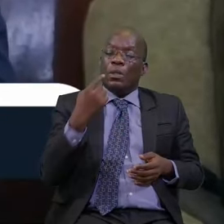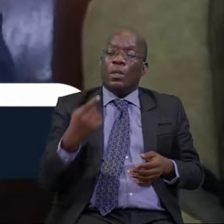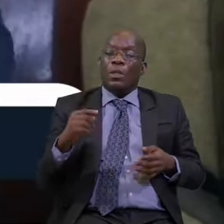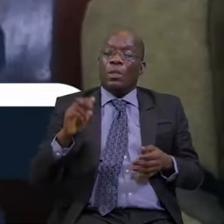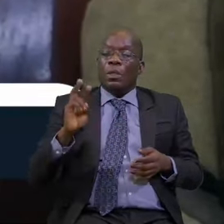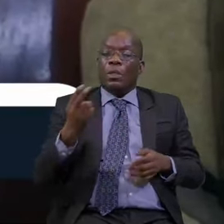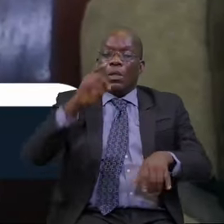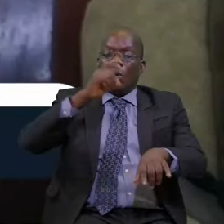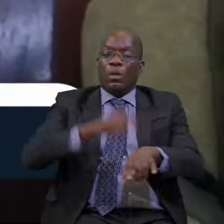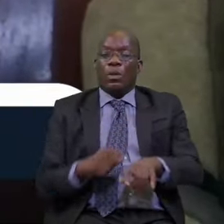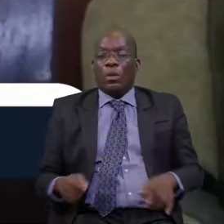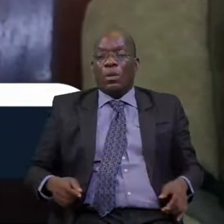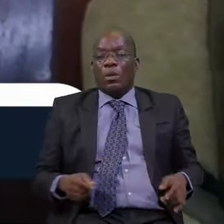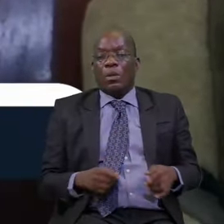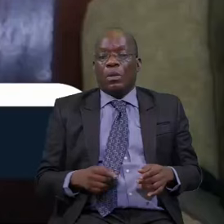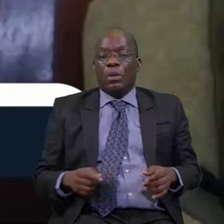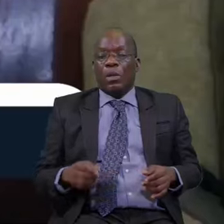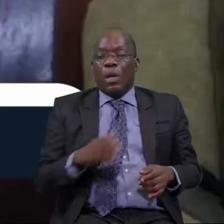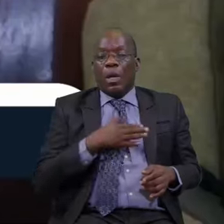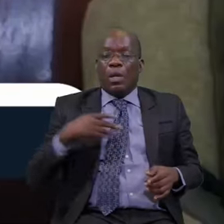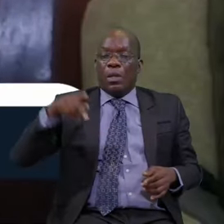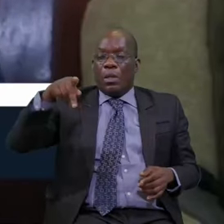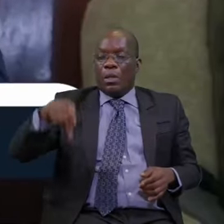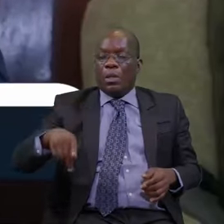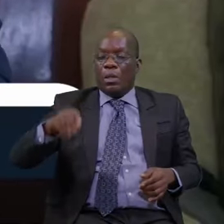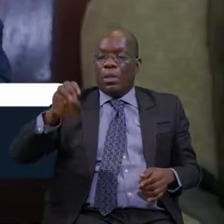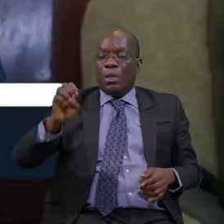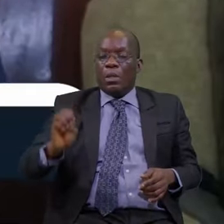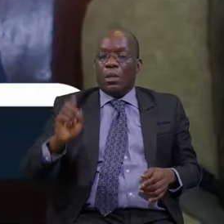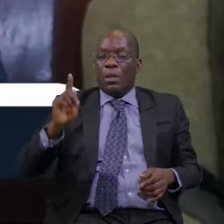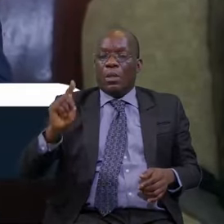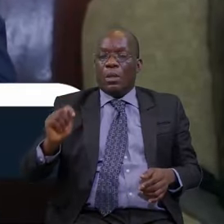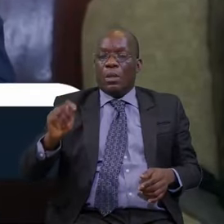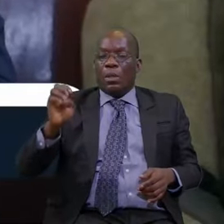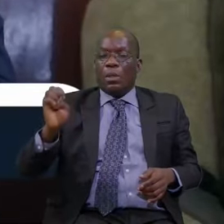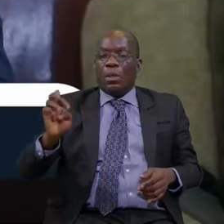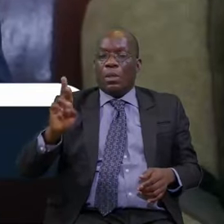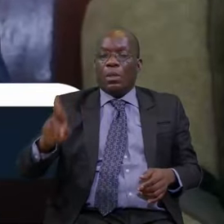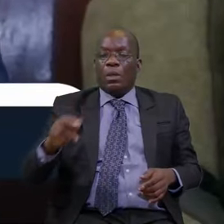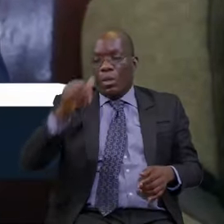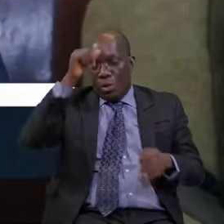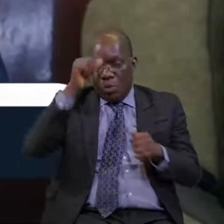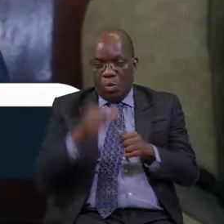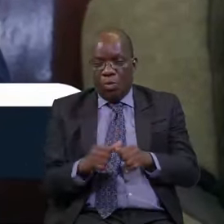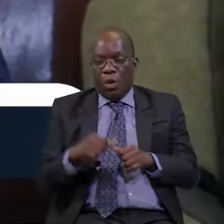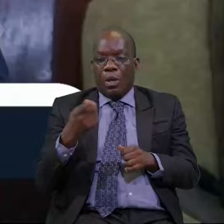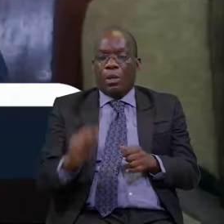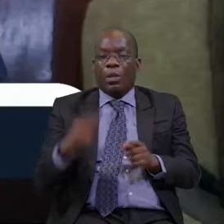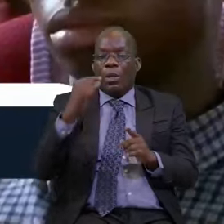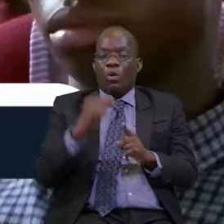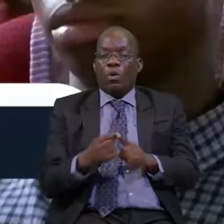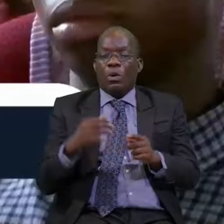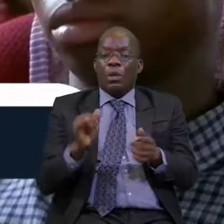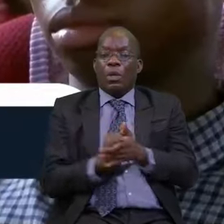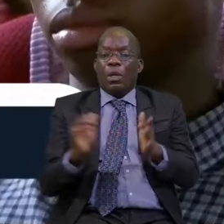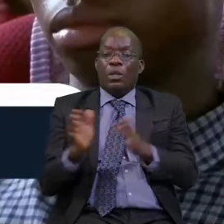Aussitôt, pour la seconde fois, le coq chanta et Pierre se souvint de la parole que Jésus